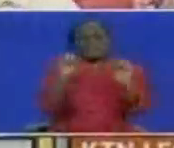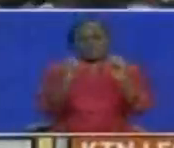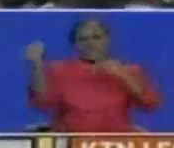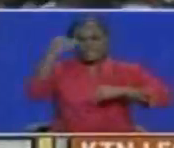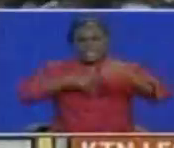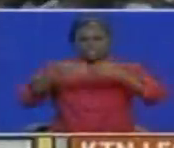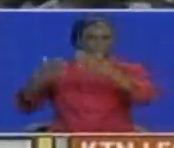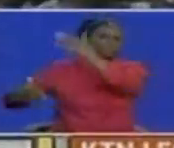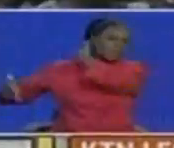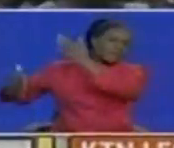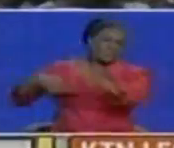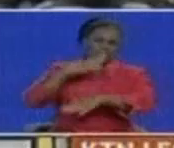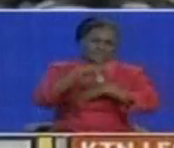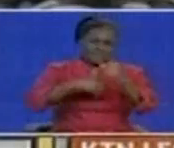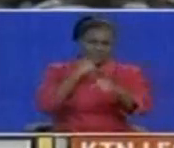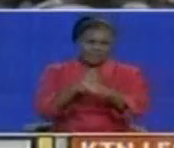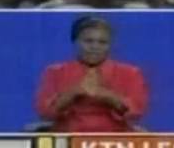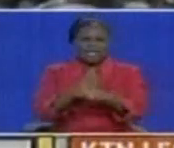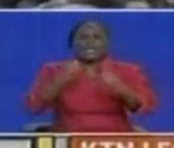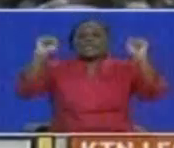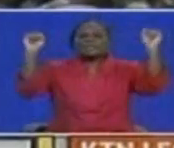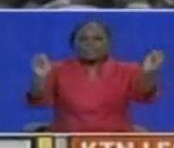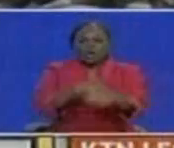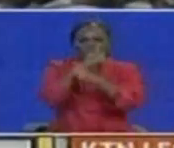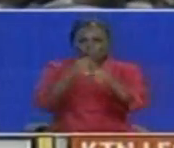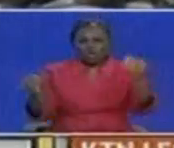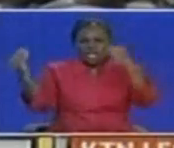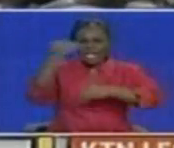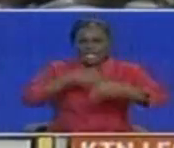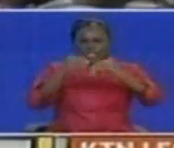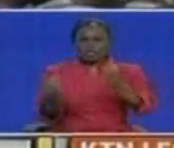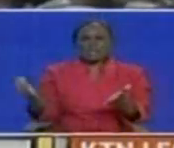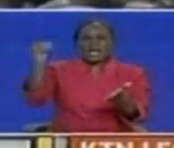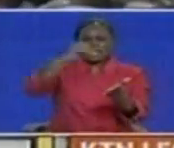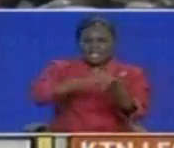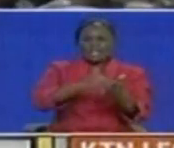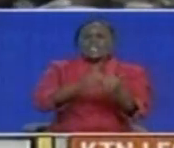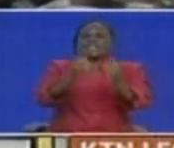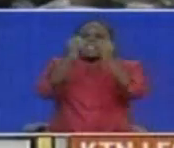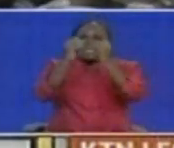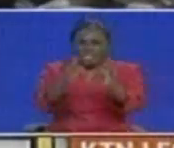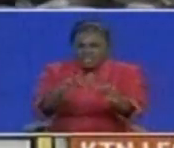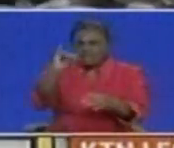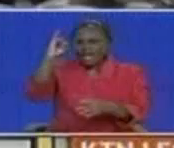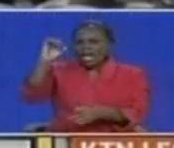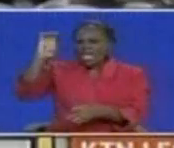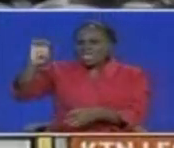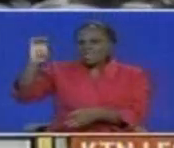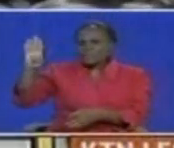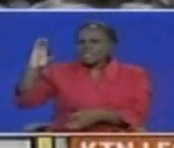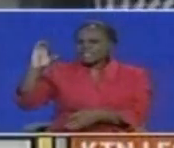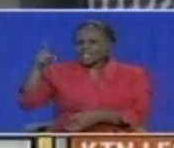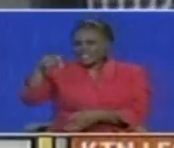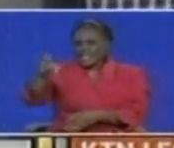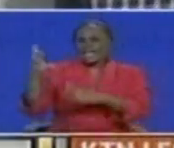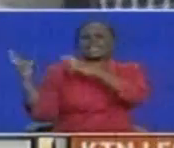uliopita. Hatuwezi kufanya uchaguzi mwingine wowote ikiwa IBC itaendelea kuwa